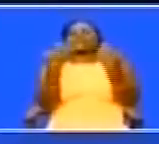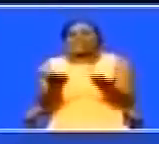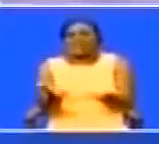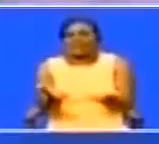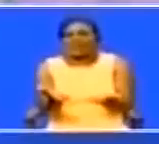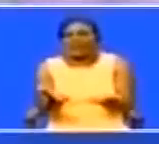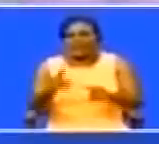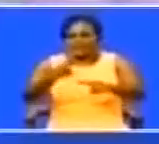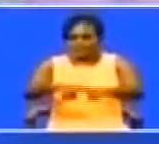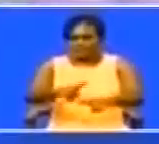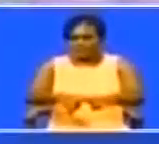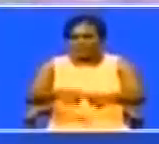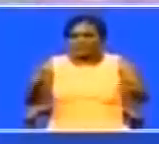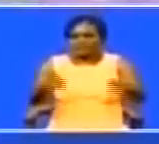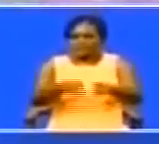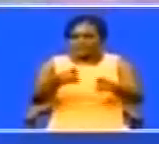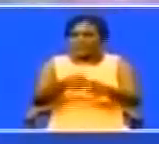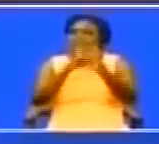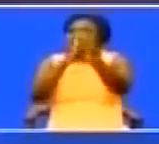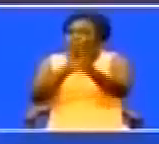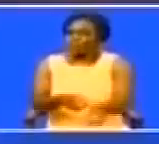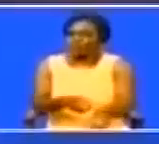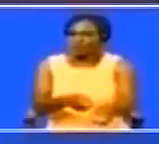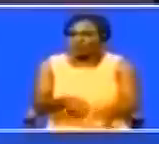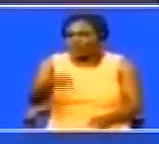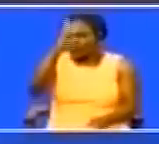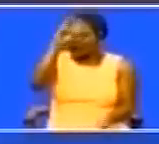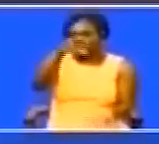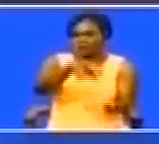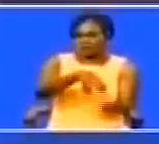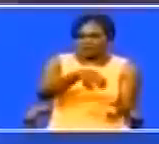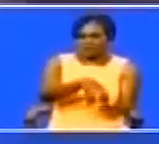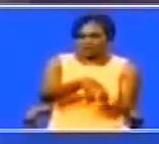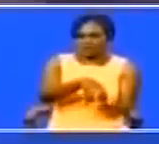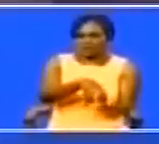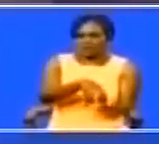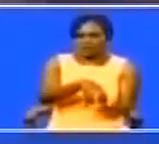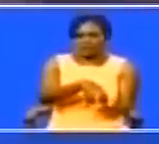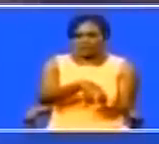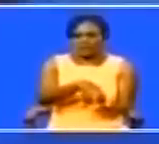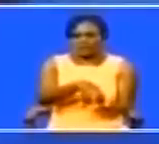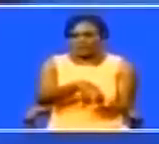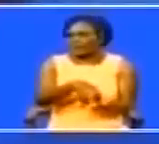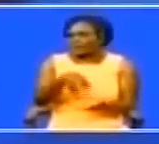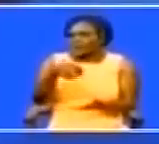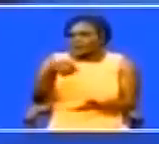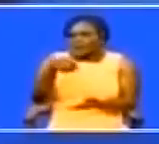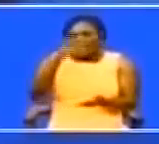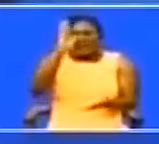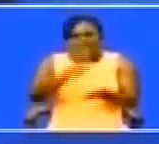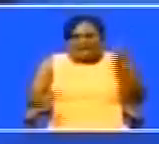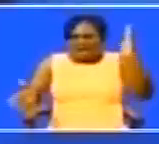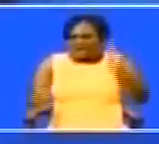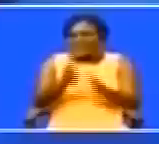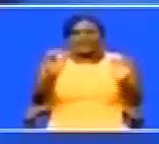ya bar. Na licha ya kuripoti kisa hicho katika kituo cha polisi cha Kiamombi, Gaki anadai kuwa hakuna